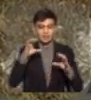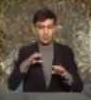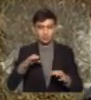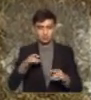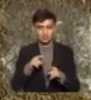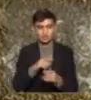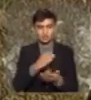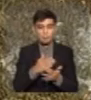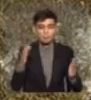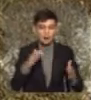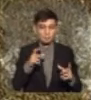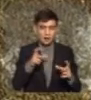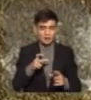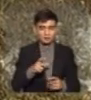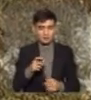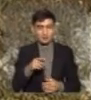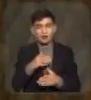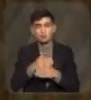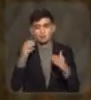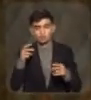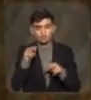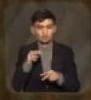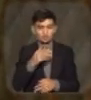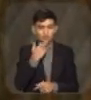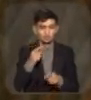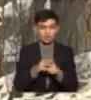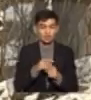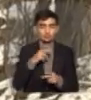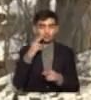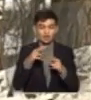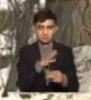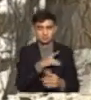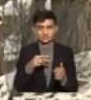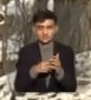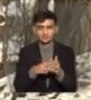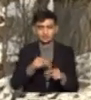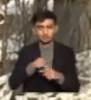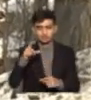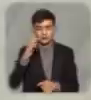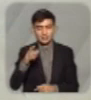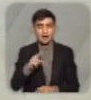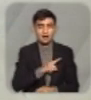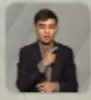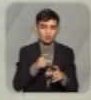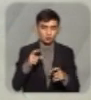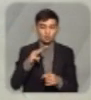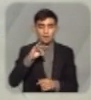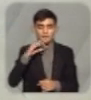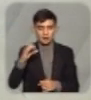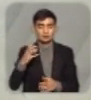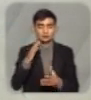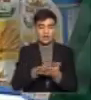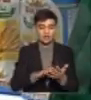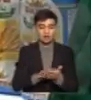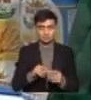видите, маленькие магазины, большие, никто не контролирует. Потребители жалуются на рост цен, а эксперты прогнозируют, товары будут дорожать